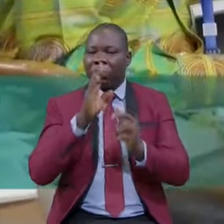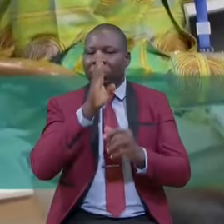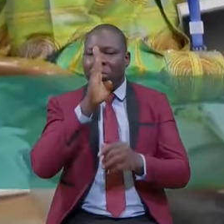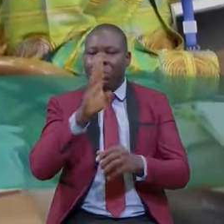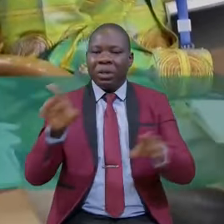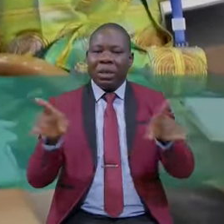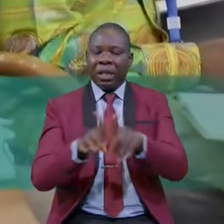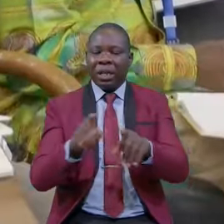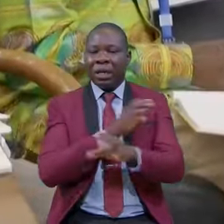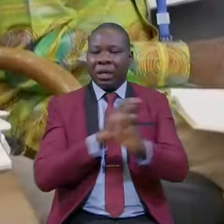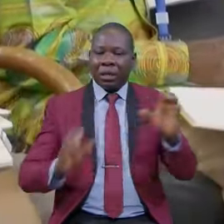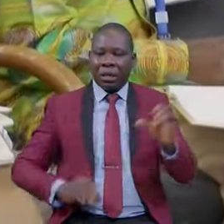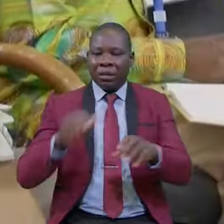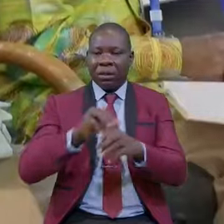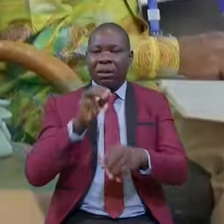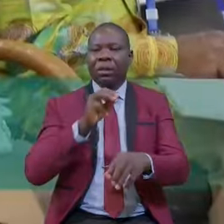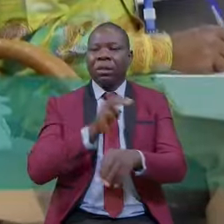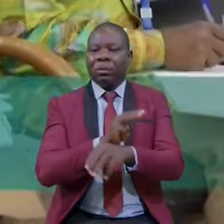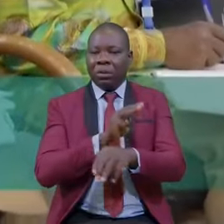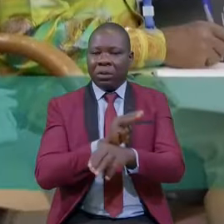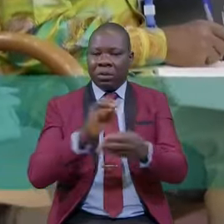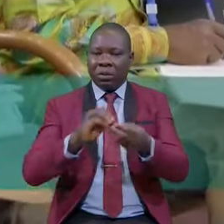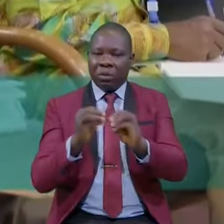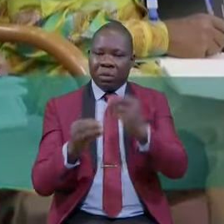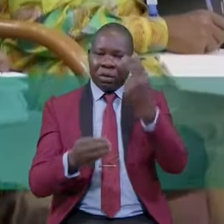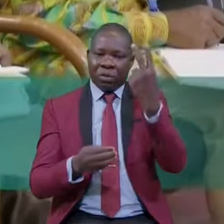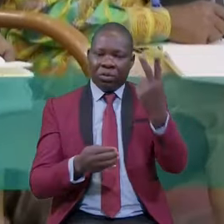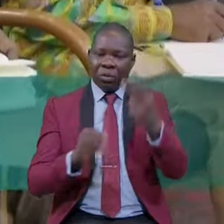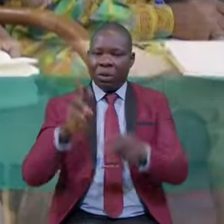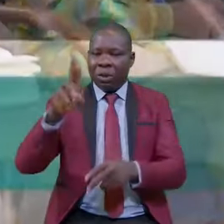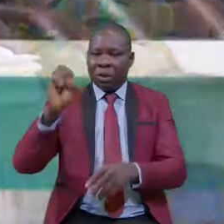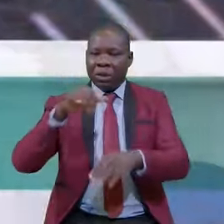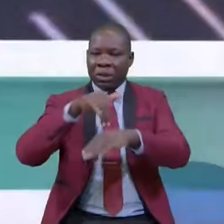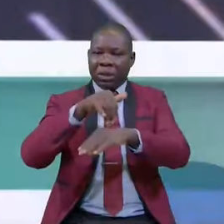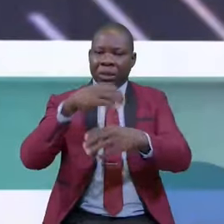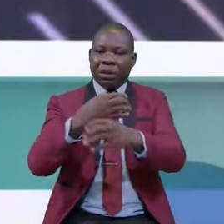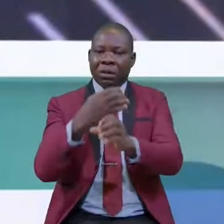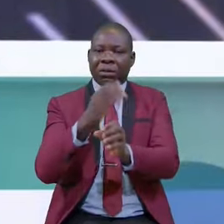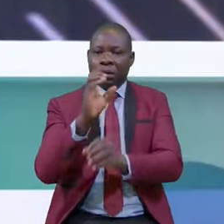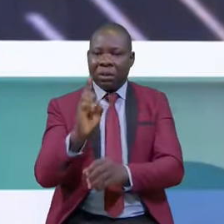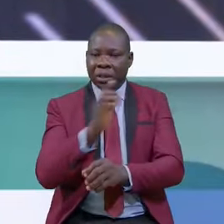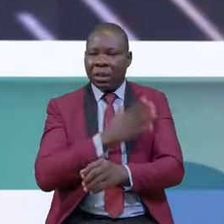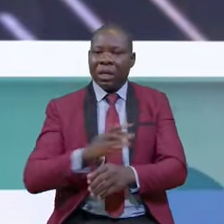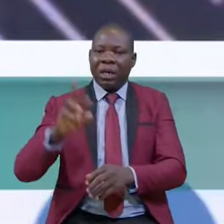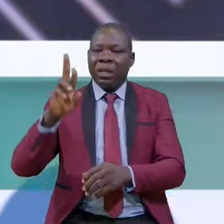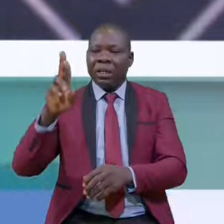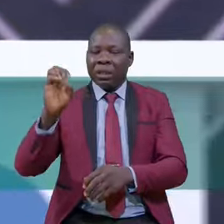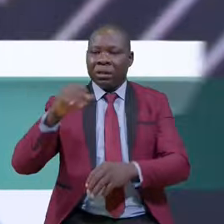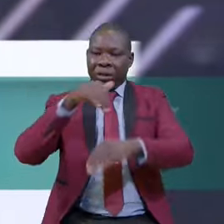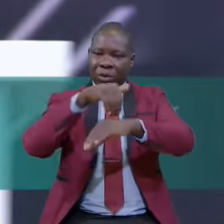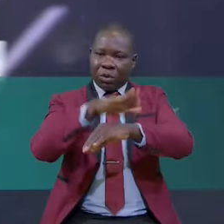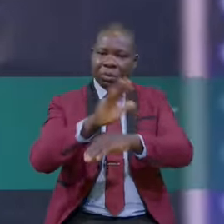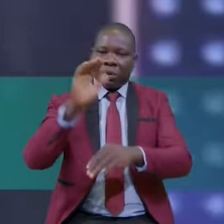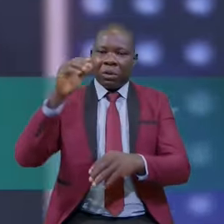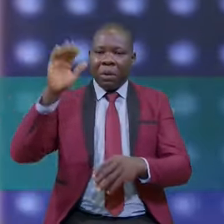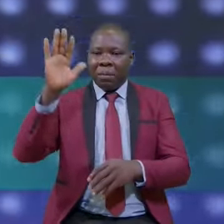Deuxième point, recréer et recommissionner par Christ pour la maîtrise. Par Christ